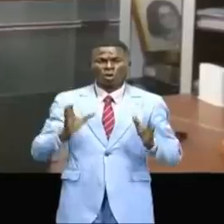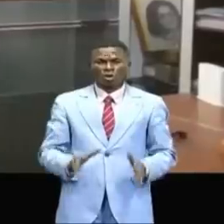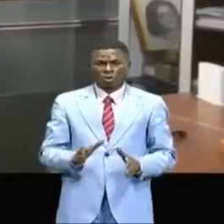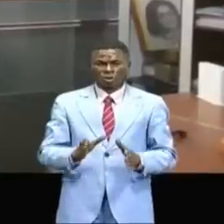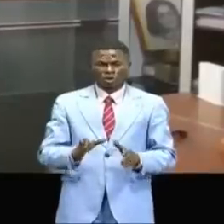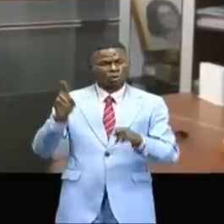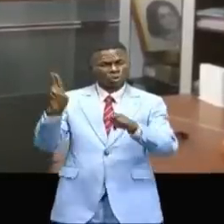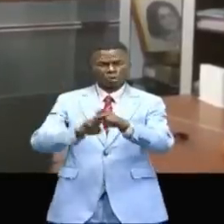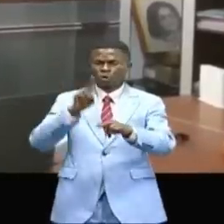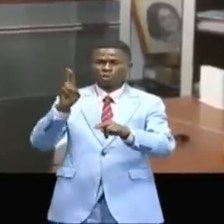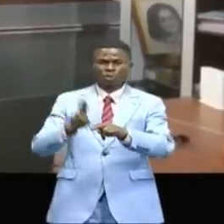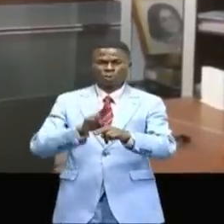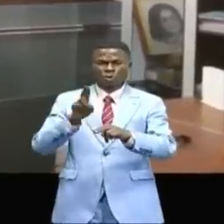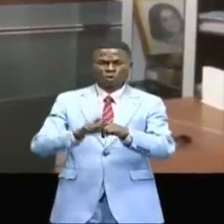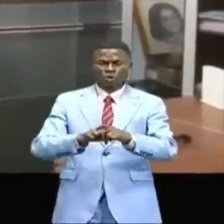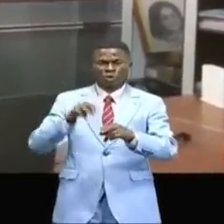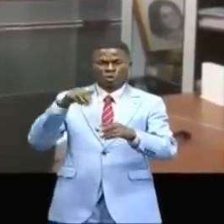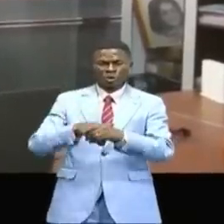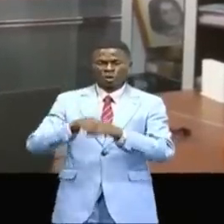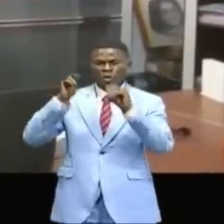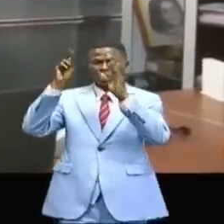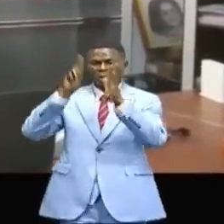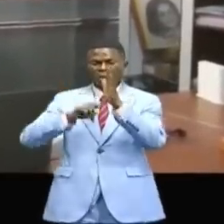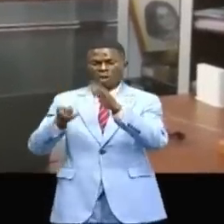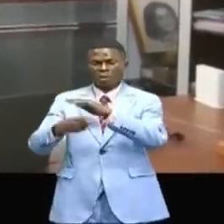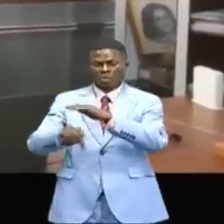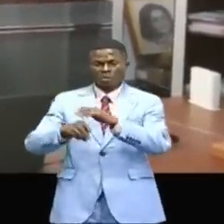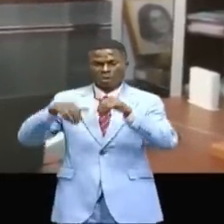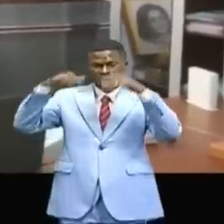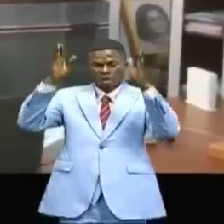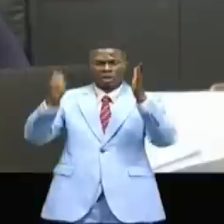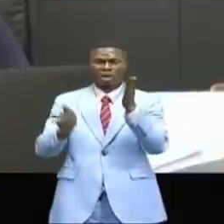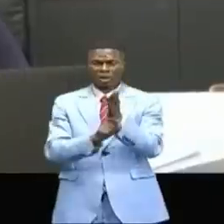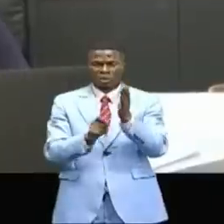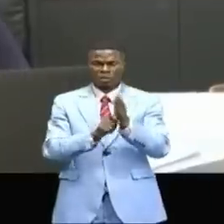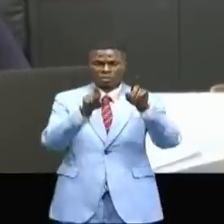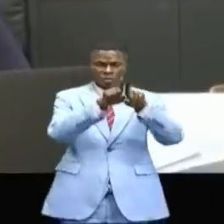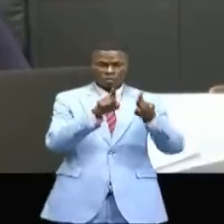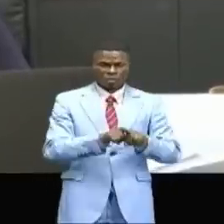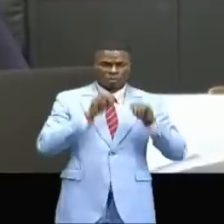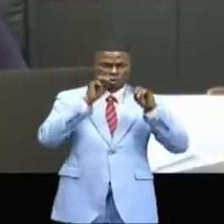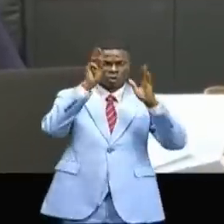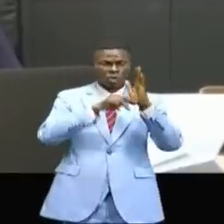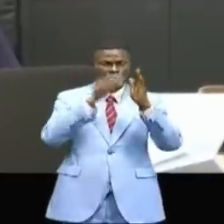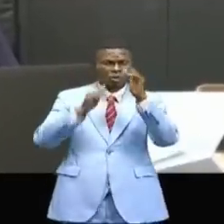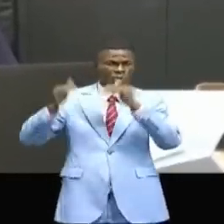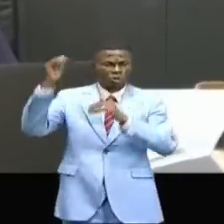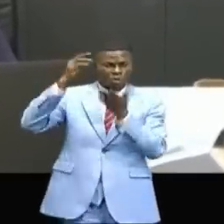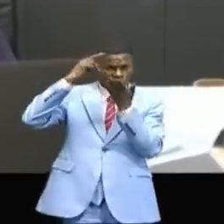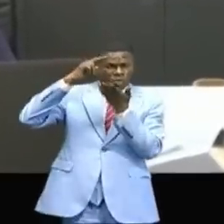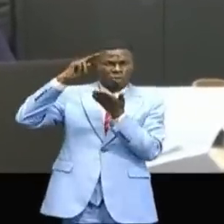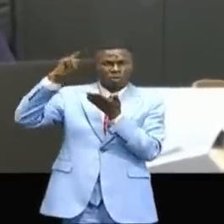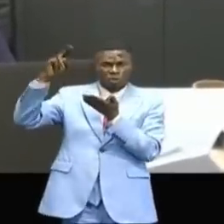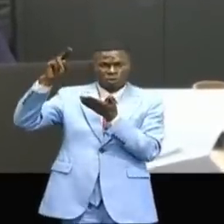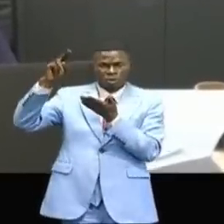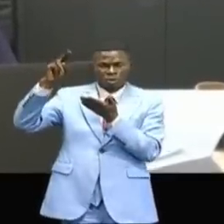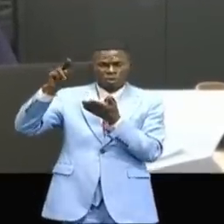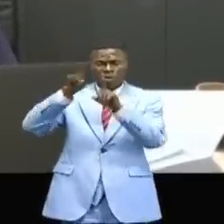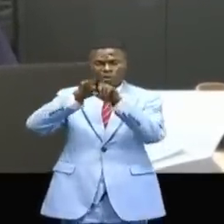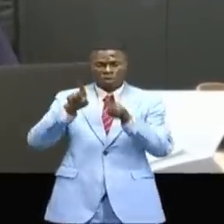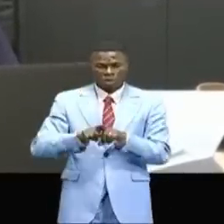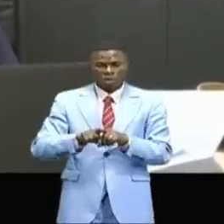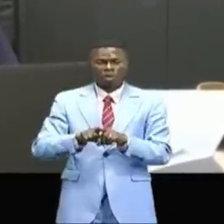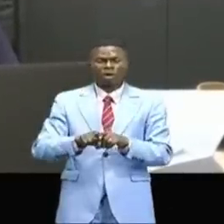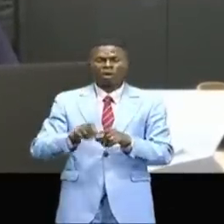seront utilisés tant au niveau de l'enseignement primaire, secondaire et technique, de l'enseignement supérieur et universitaire que de l'éducation